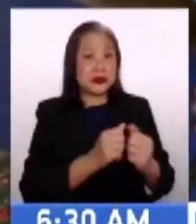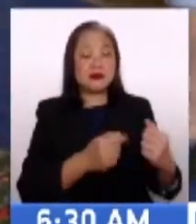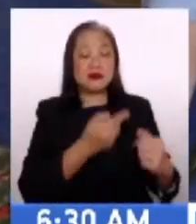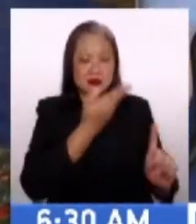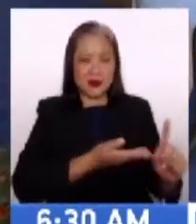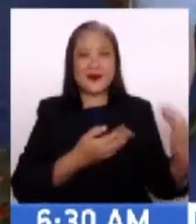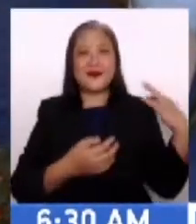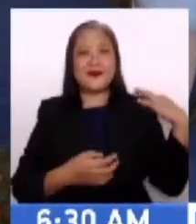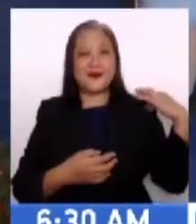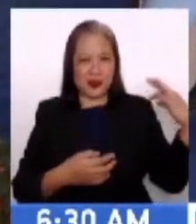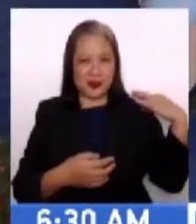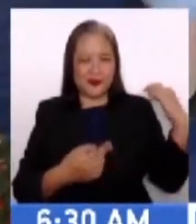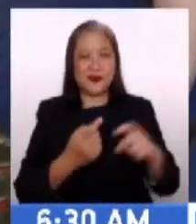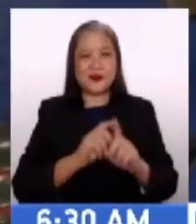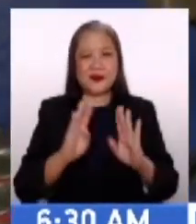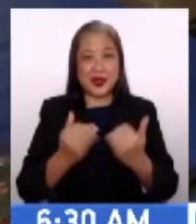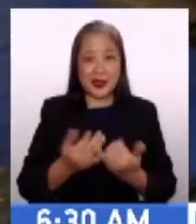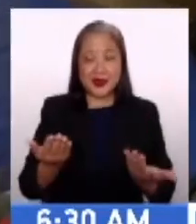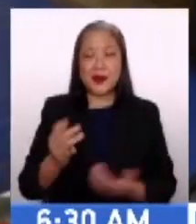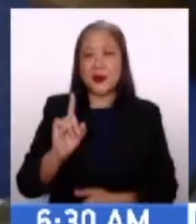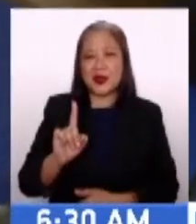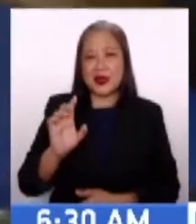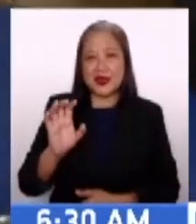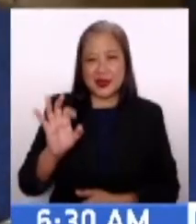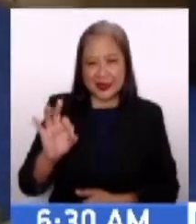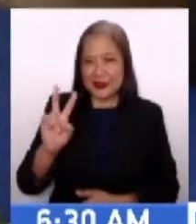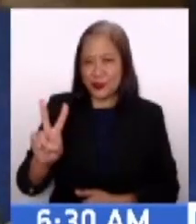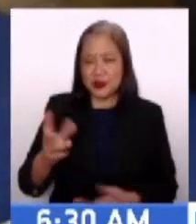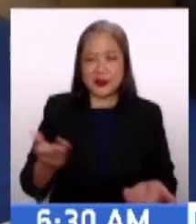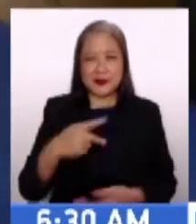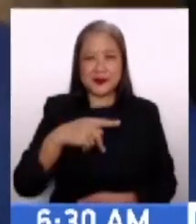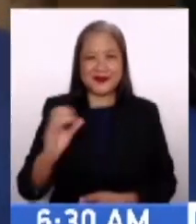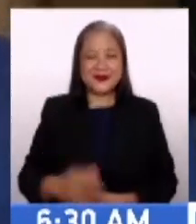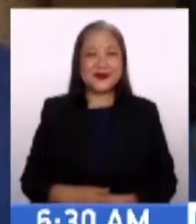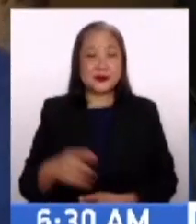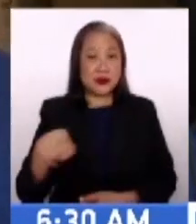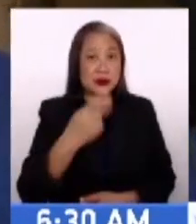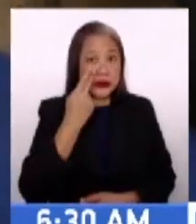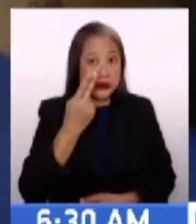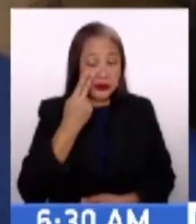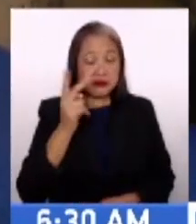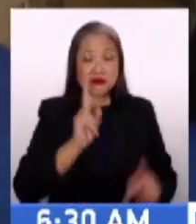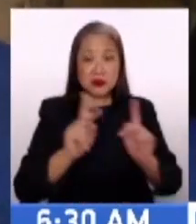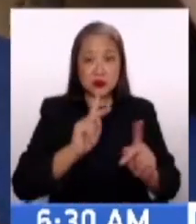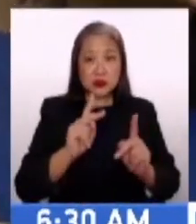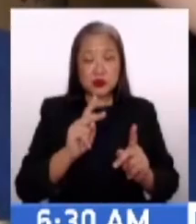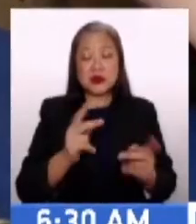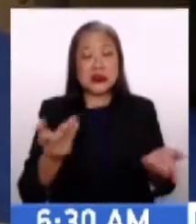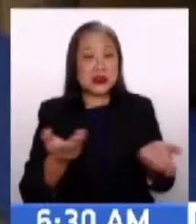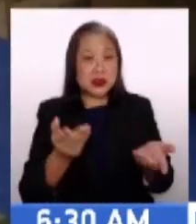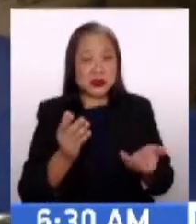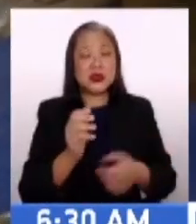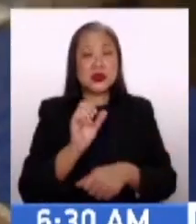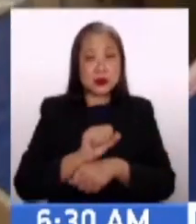mula naman sa barangay 192 dito po sa Pasay. Lahat po na nakikita nyo dito ngayon, sila po ay mga volunteers